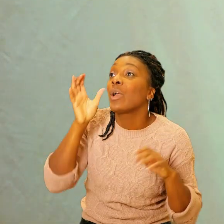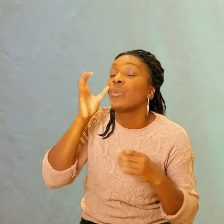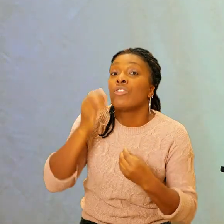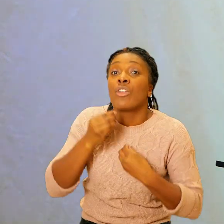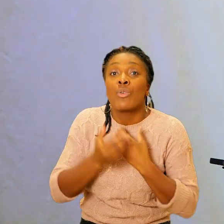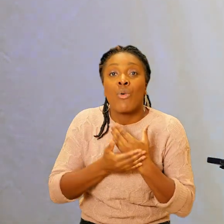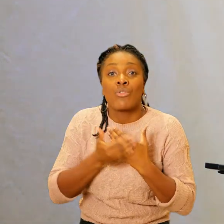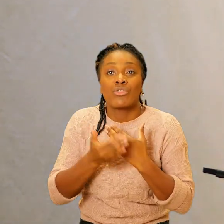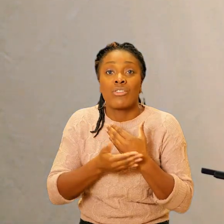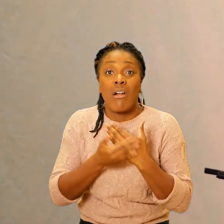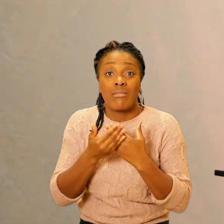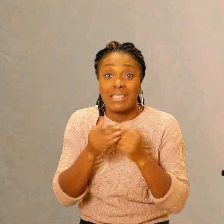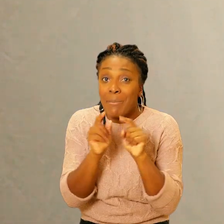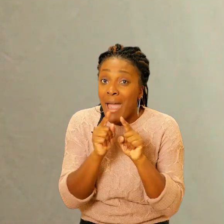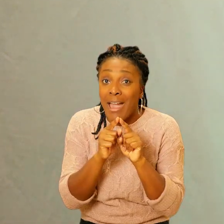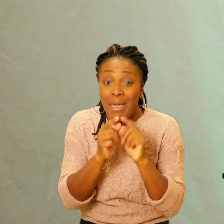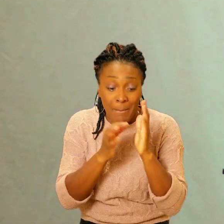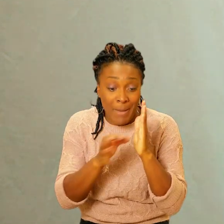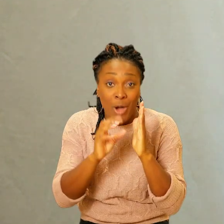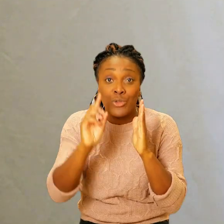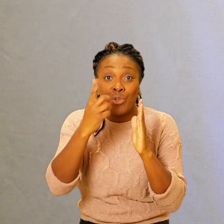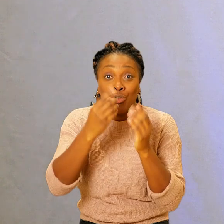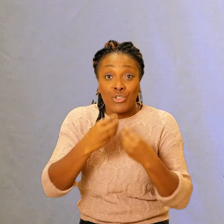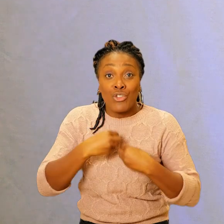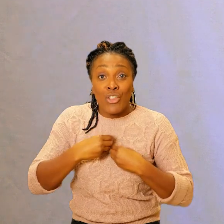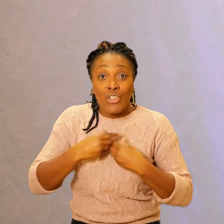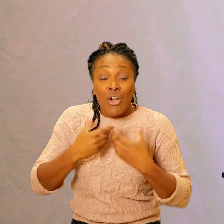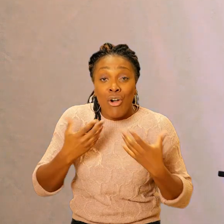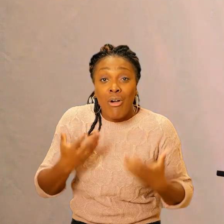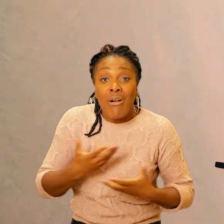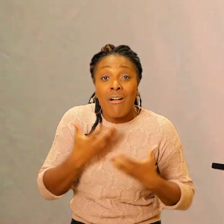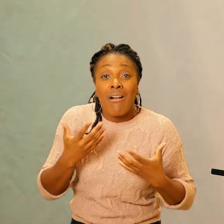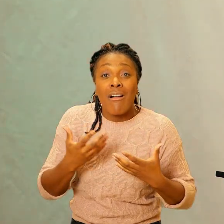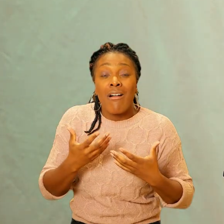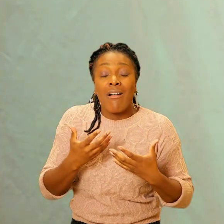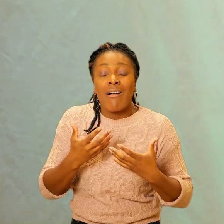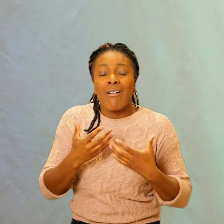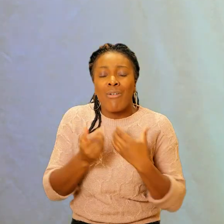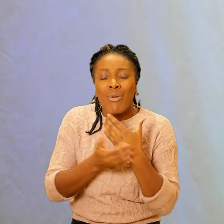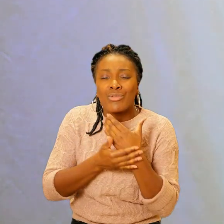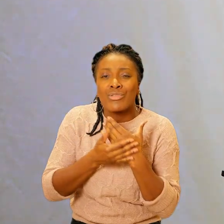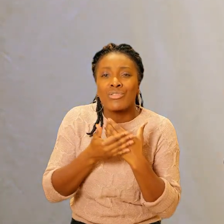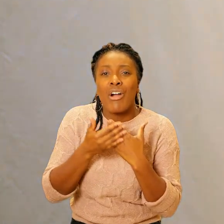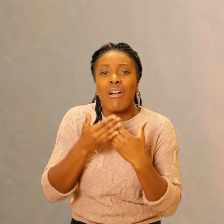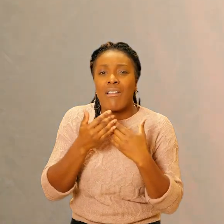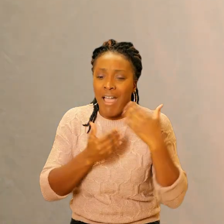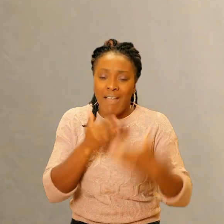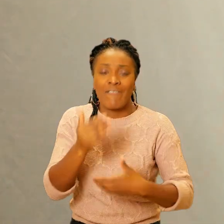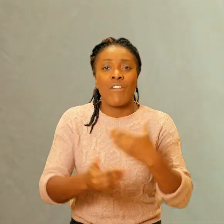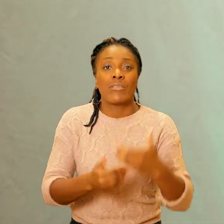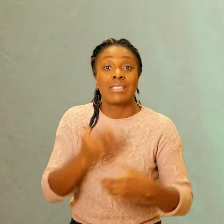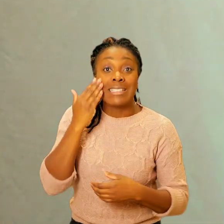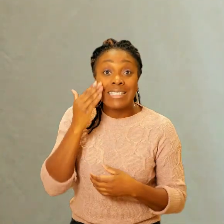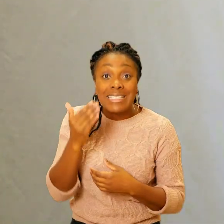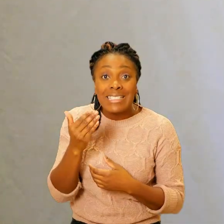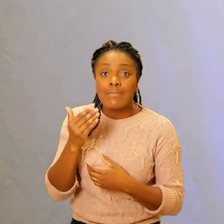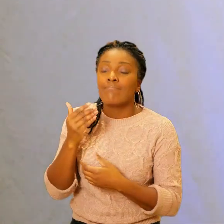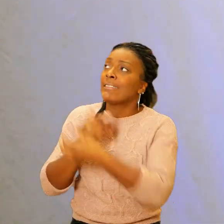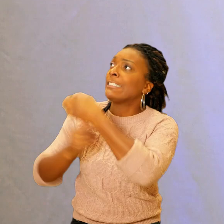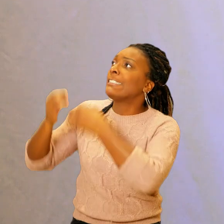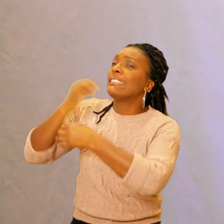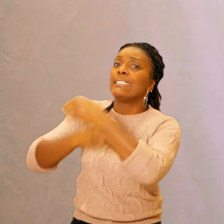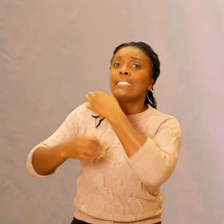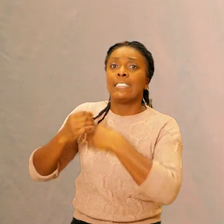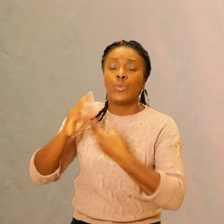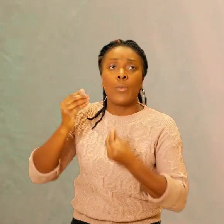parole de Dieu, elle vient pour te consoler, te fortifier, te relever, t'amener en avant. S'il n'y a pas cet ADN de Dieu dans